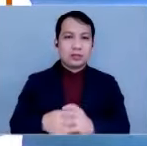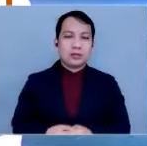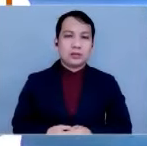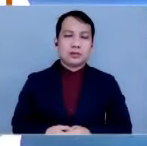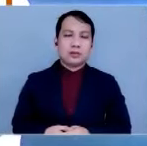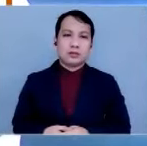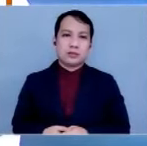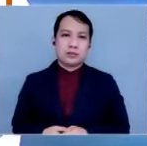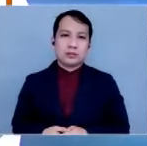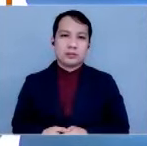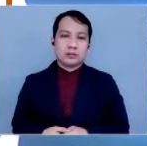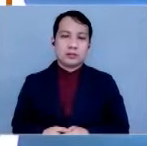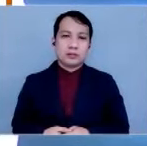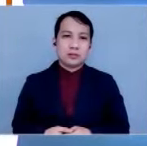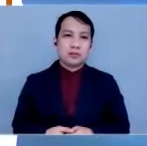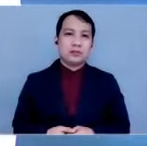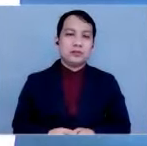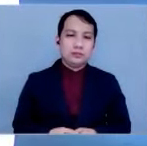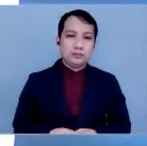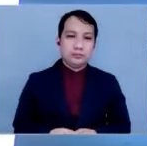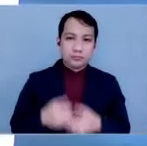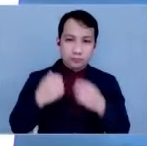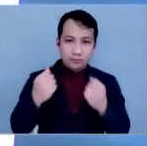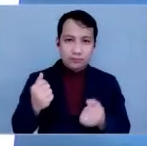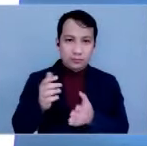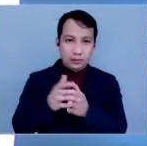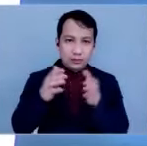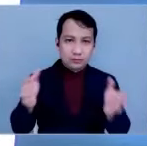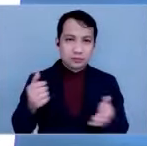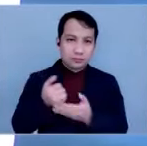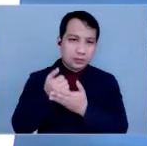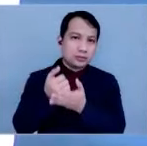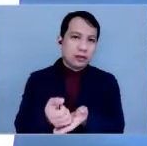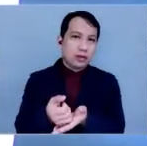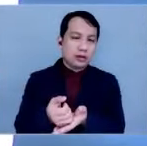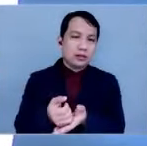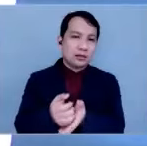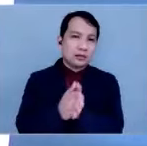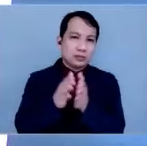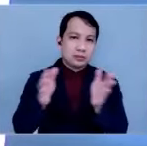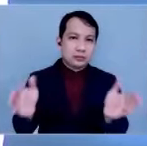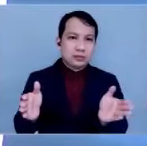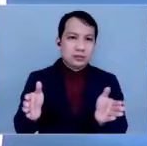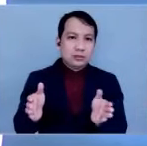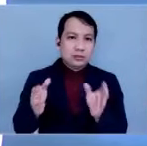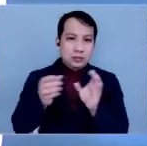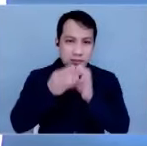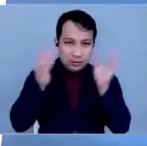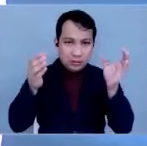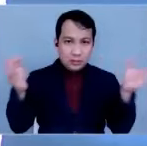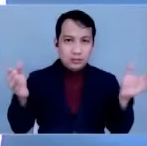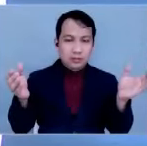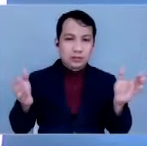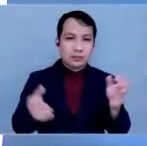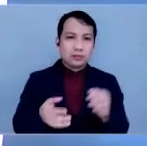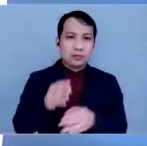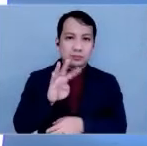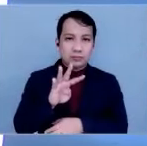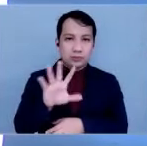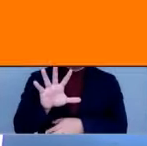Sa pagpapaabot ng pangmalakasang tulong idinaan ng IT Bulaga ang pagdiriwang nila ng kanilang